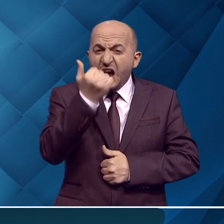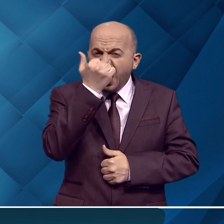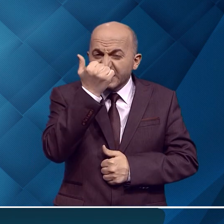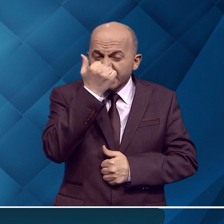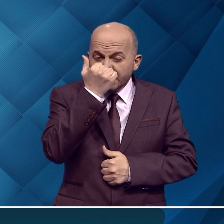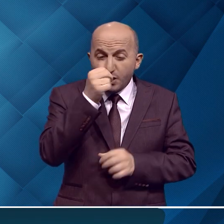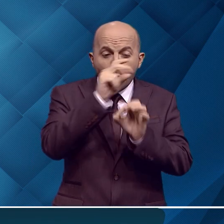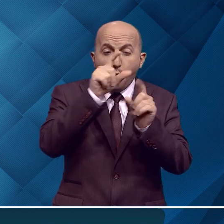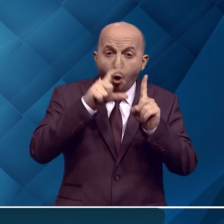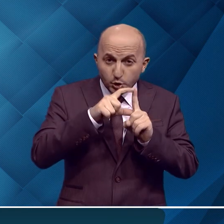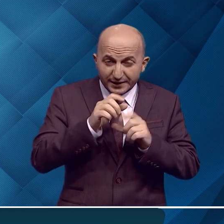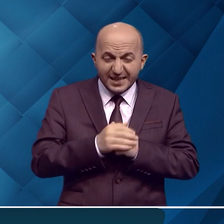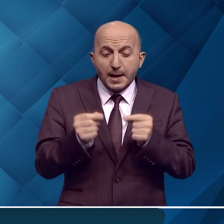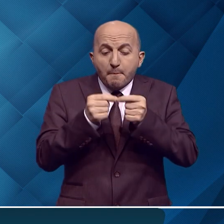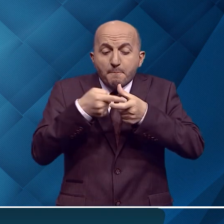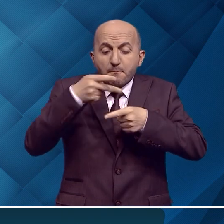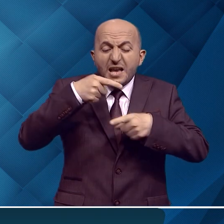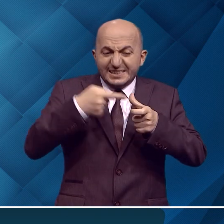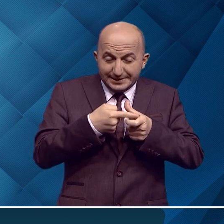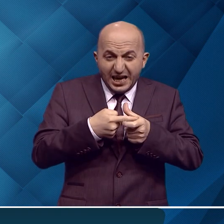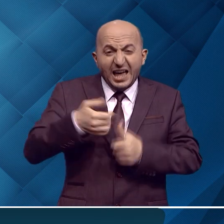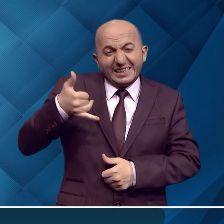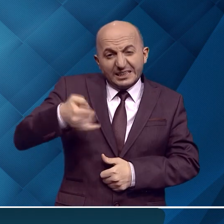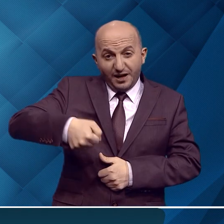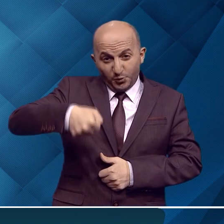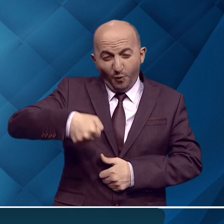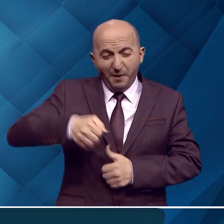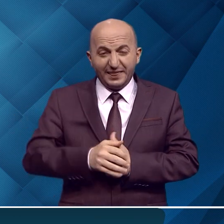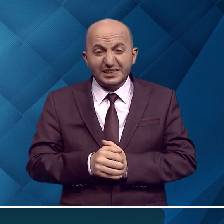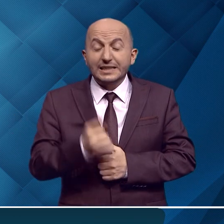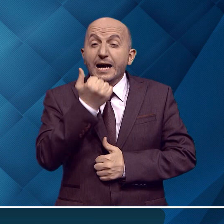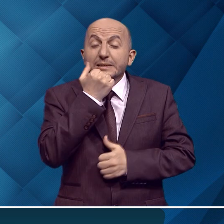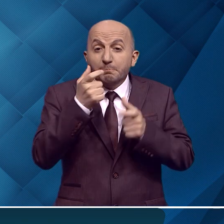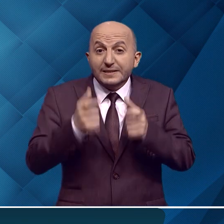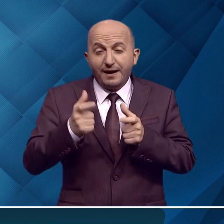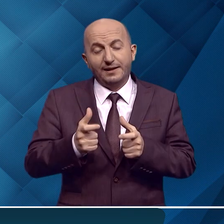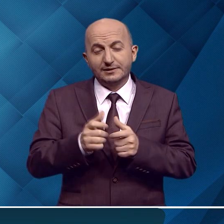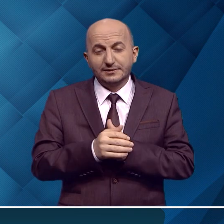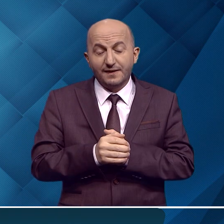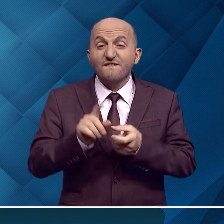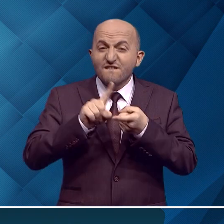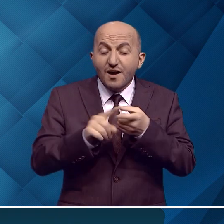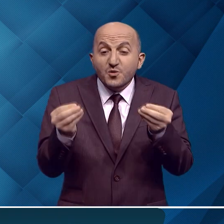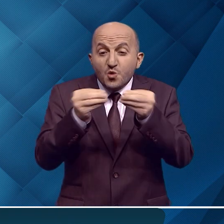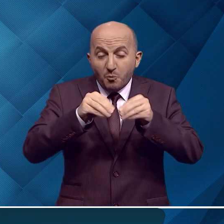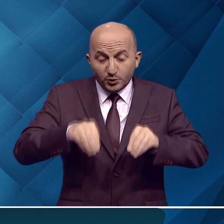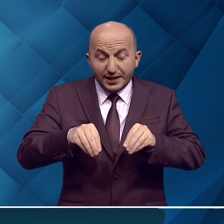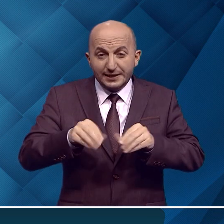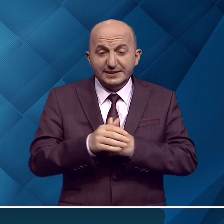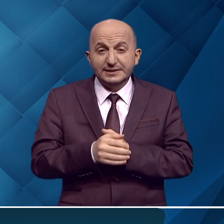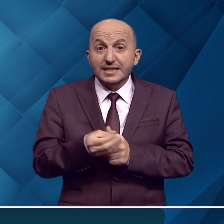kanları, ödleri, bezeleri, idrar torbaları, cinsel organları ve